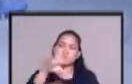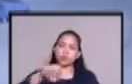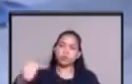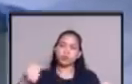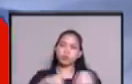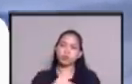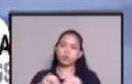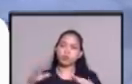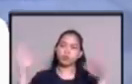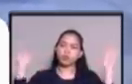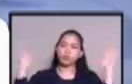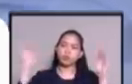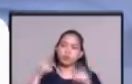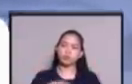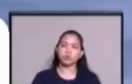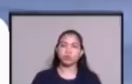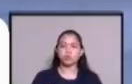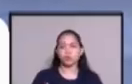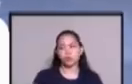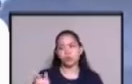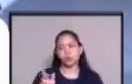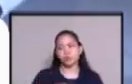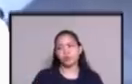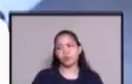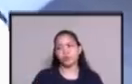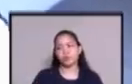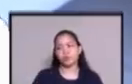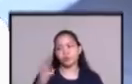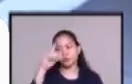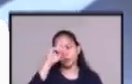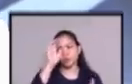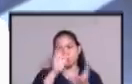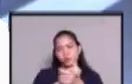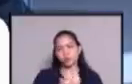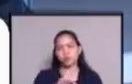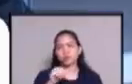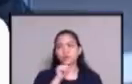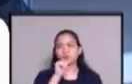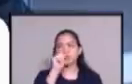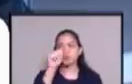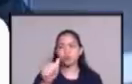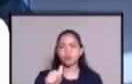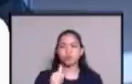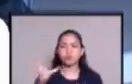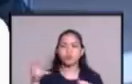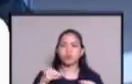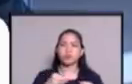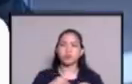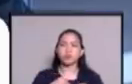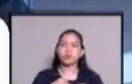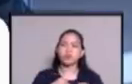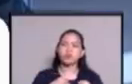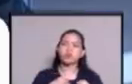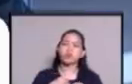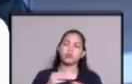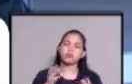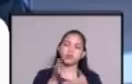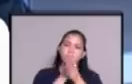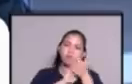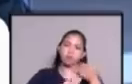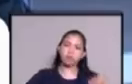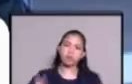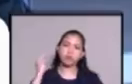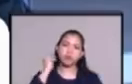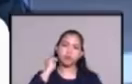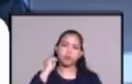kapalit ng pagsuko nila ng kanilang mga armas. Naniniwala si Sahidula na hindi makakamit ang kapayapaan sa